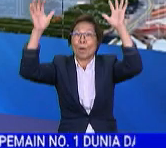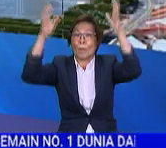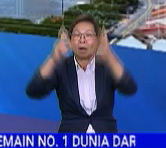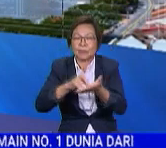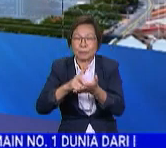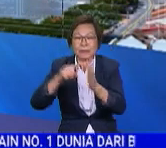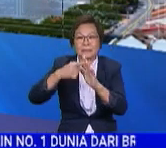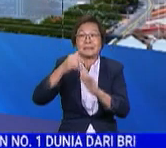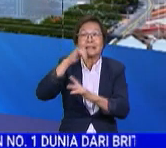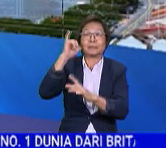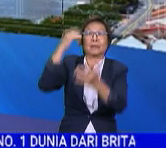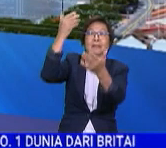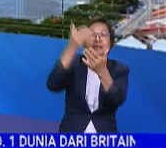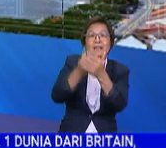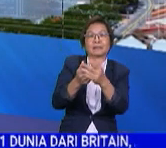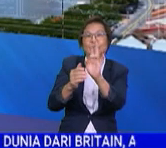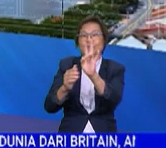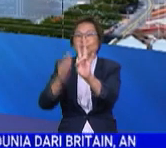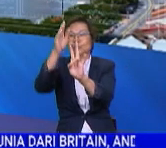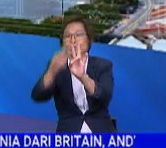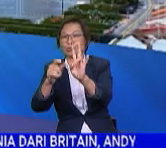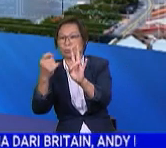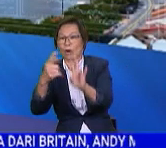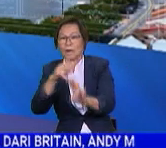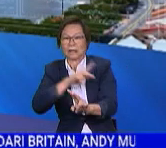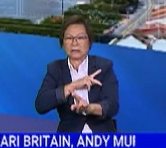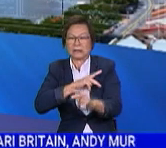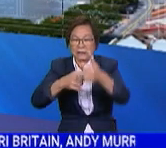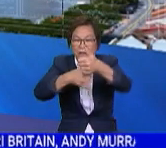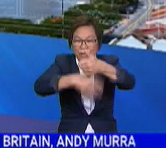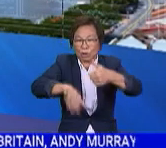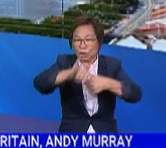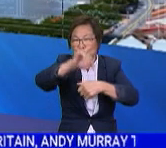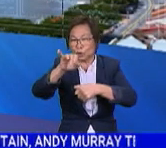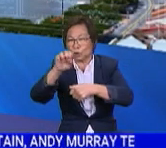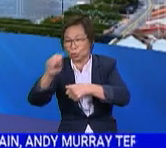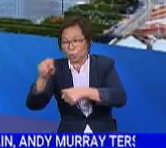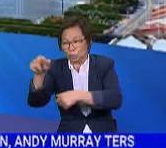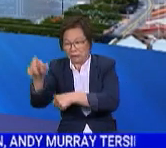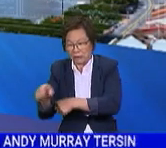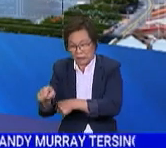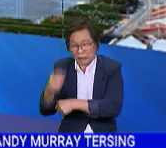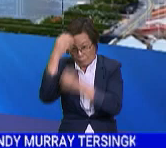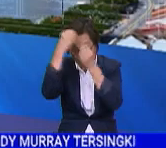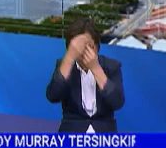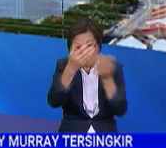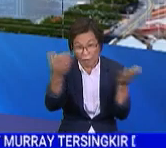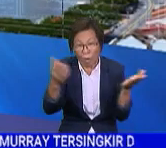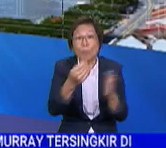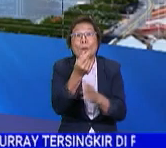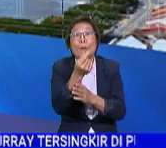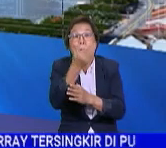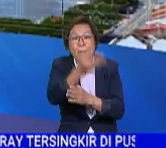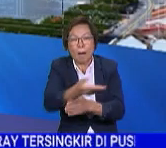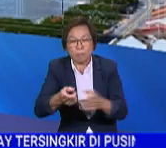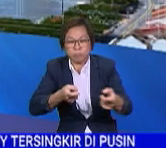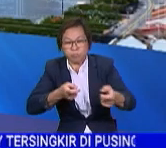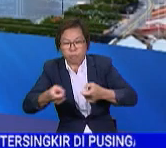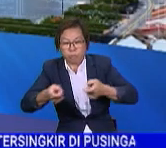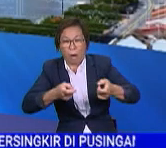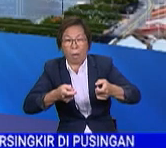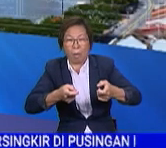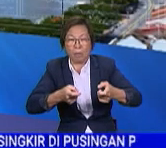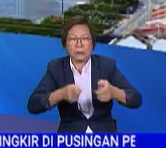bermula semalam sehingga 7 November nanti ketua jawabannya Jo Azmi Jamil bagaimanapun memberitahu harga barang terkawal